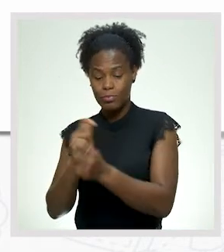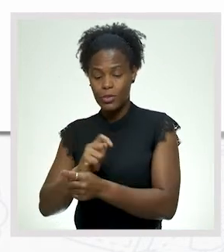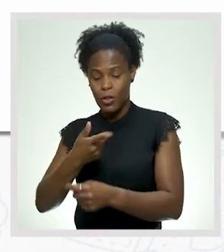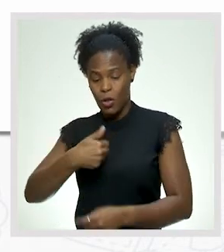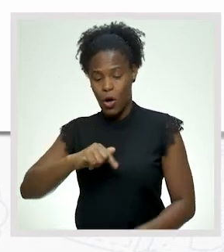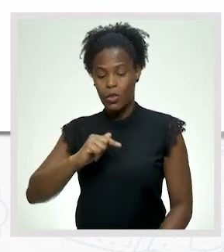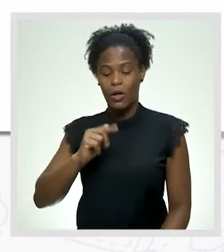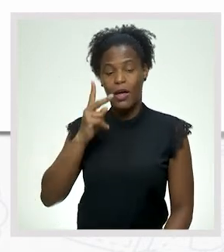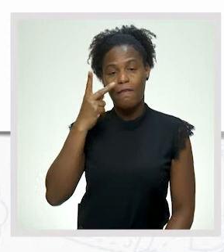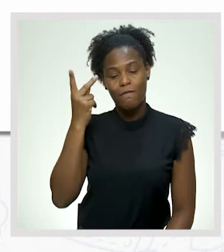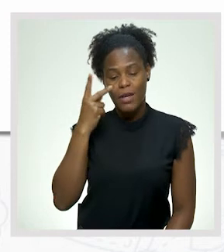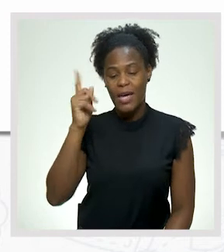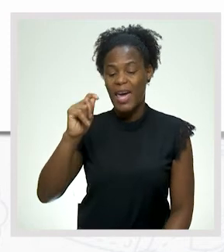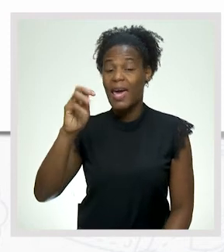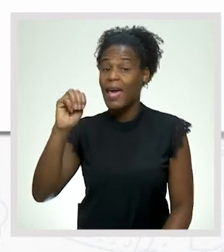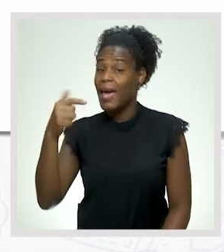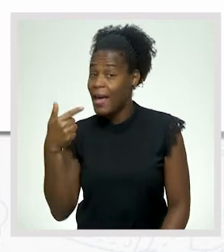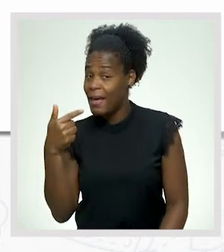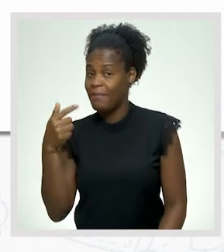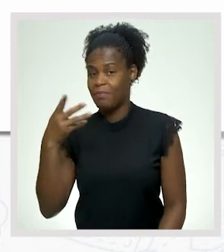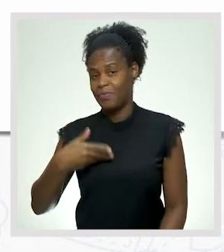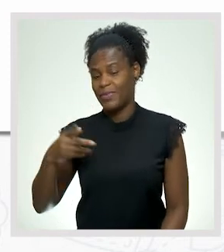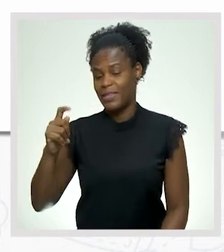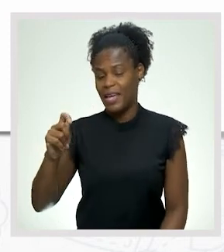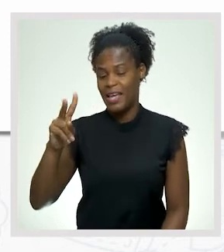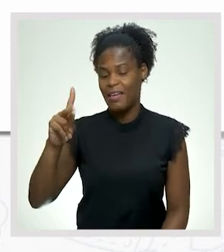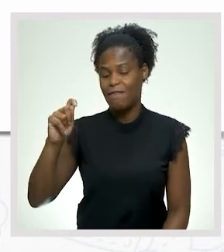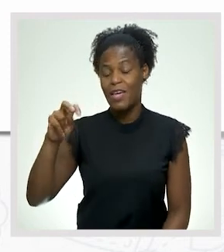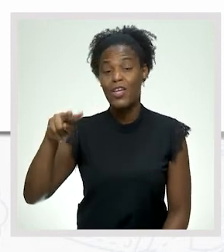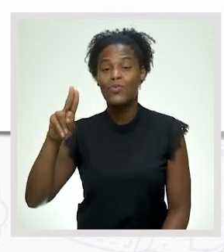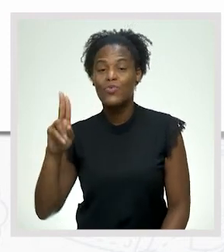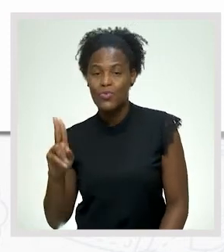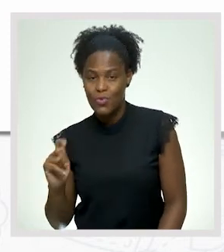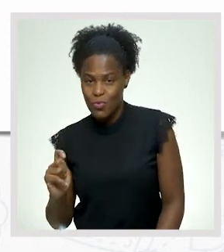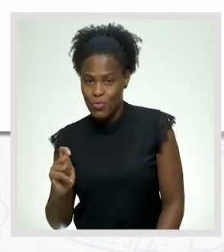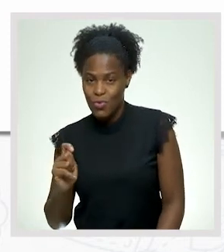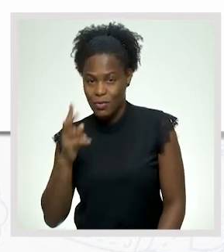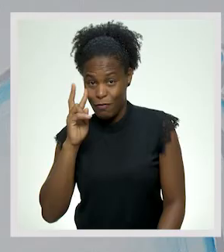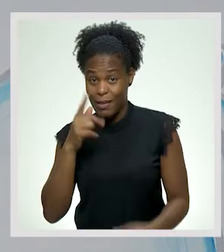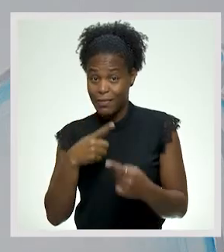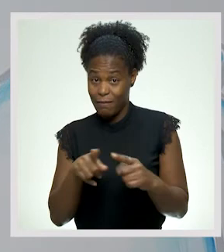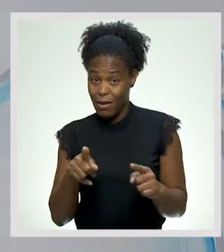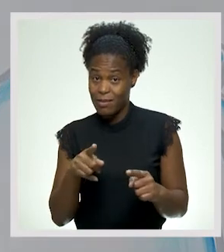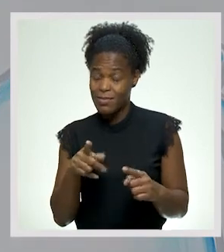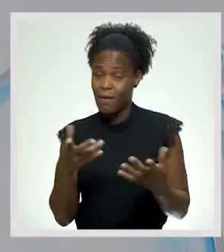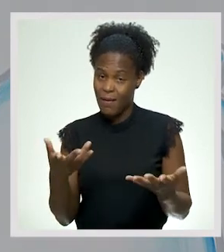vie est devenue. C'est bon? Vous avez noté la différence? On continue.